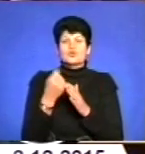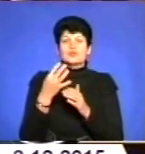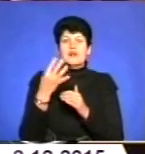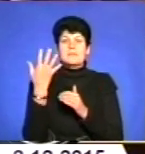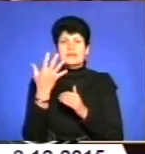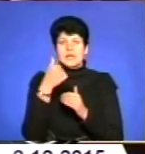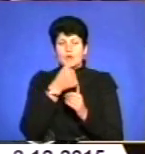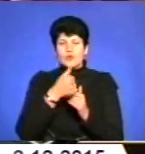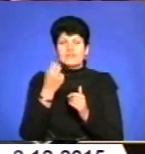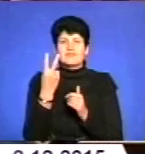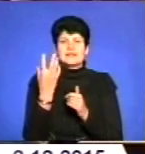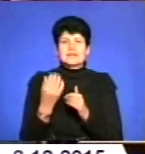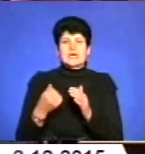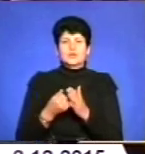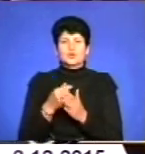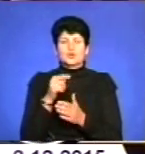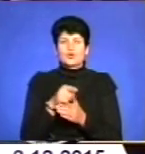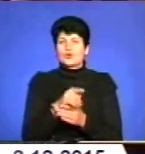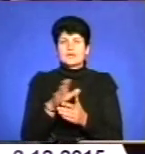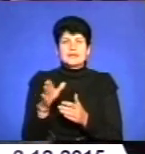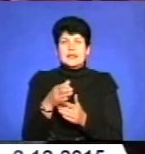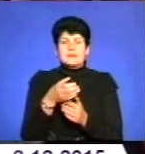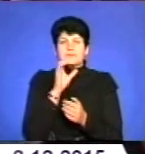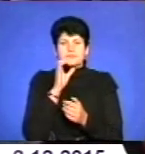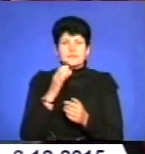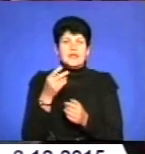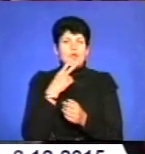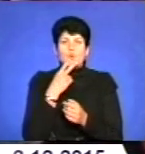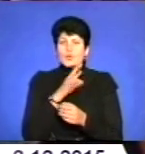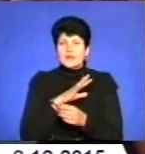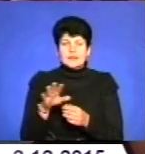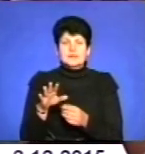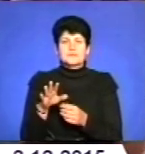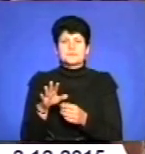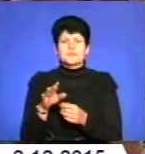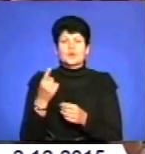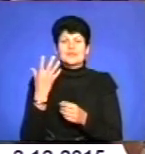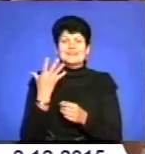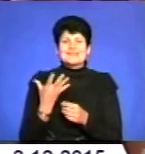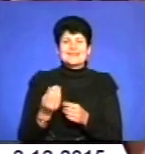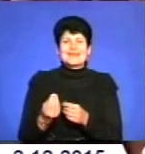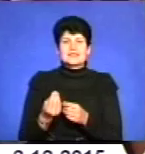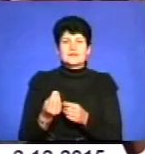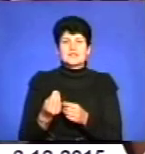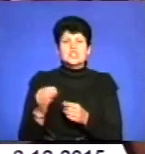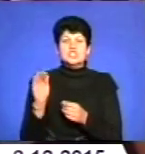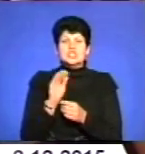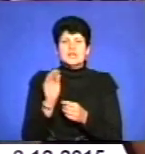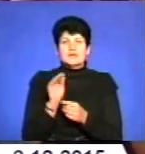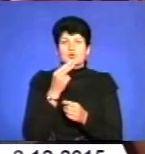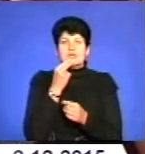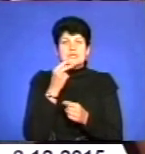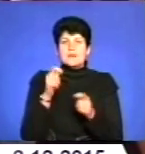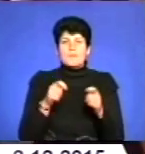дні до того не вживати алкоголю, не курити, день перед тим бажано не вживати ще жирної їжі